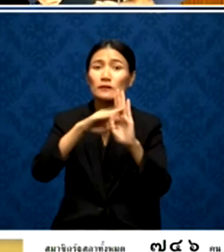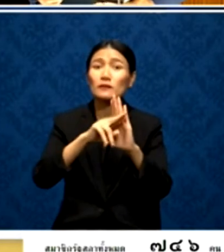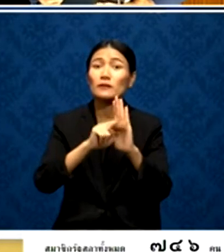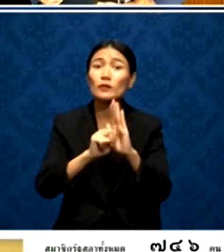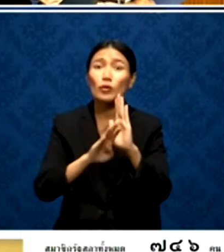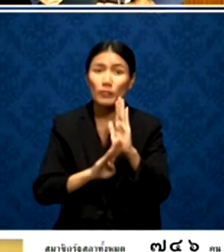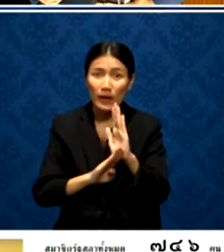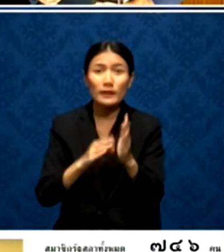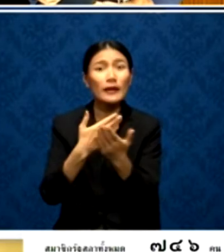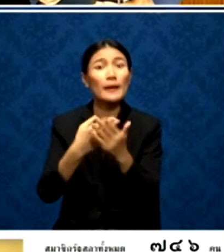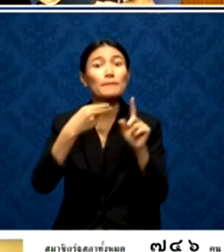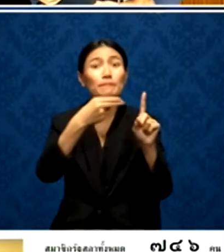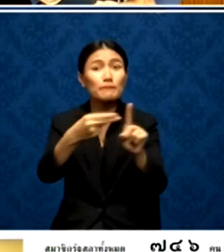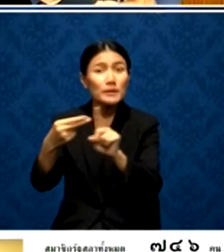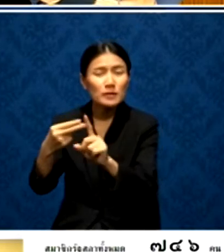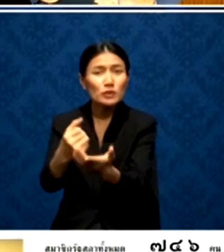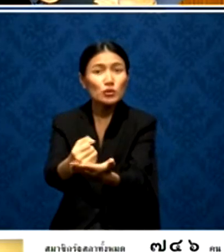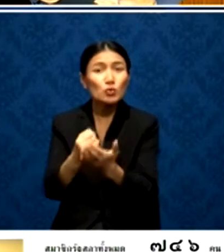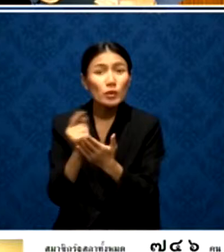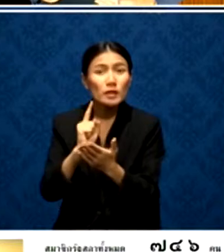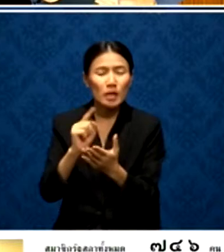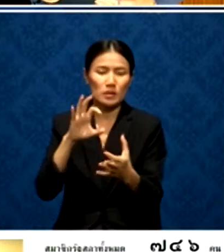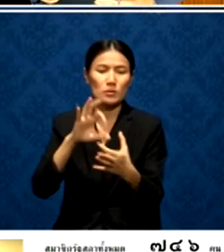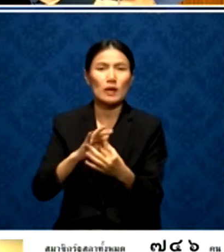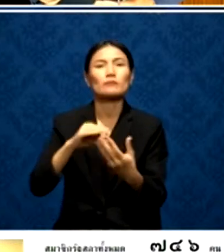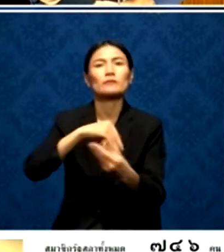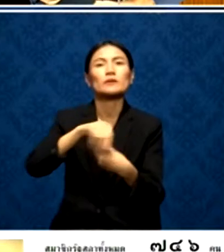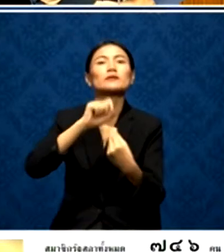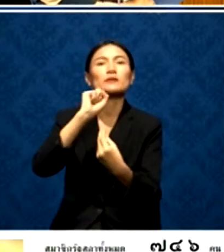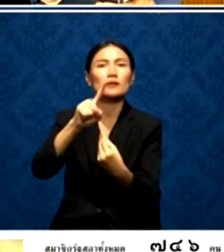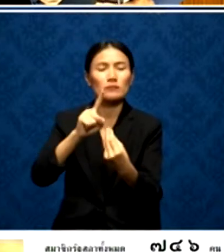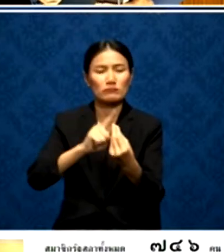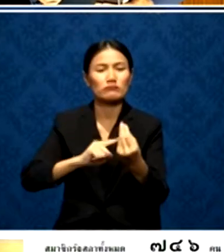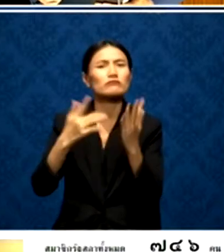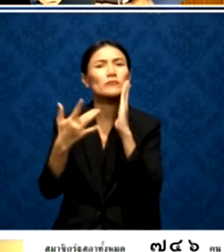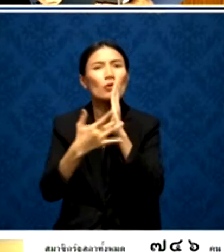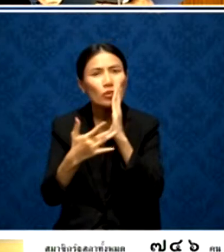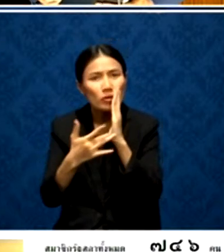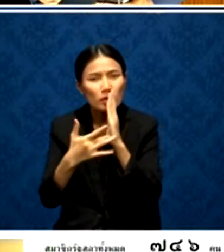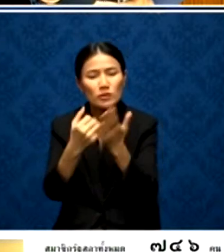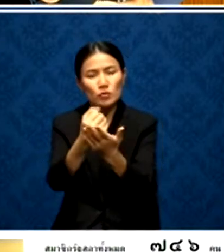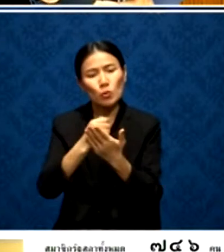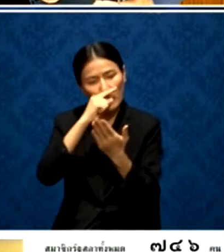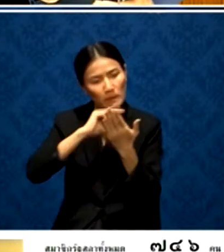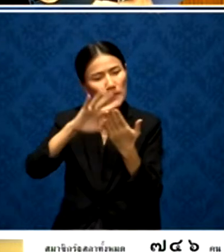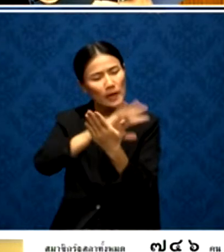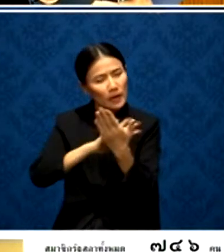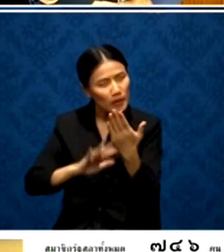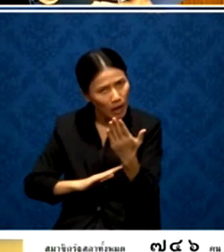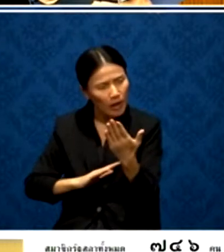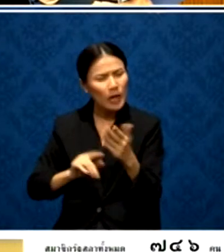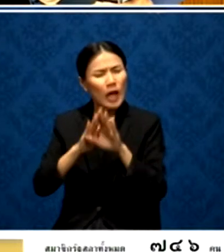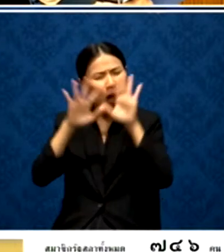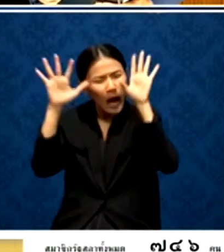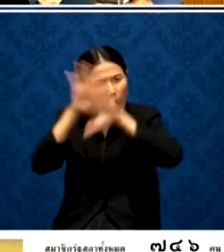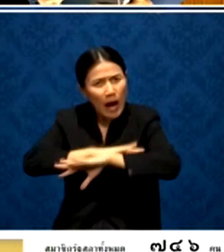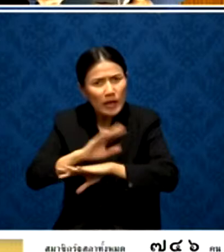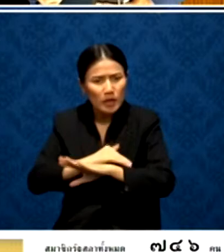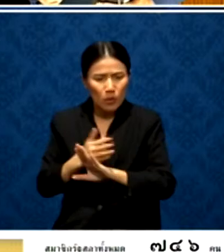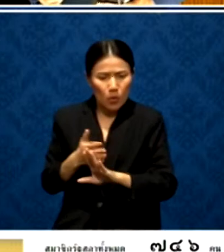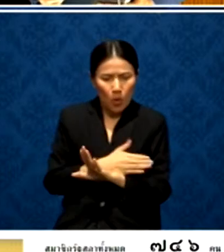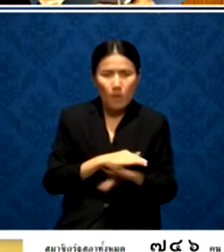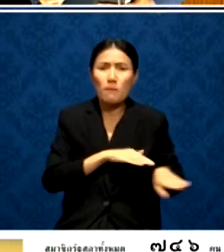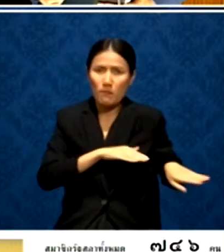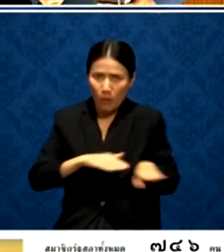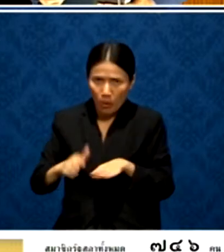ป็นการวางรากฐานเศรษฐกิจดิจิตอลให้กับประเทศเป็นการเตรียมพร้อมของประเทศให้เข้าสู่เศรษฐกิจสมัย